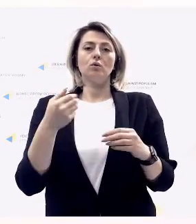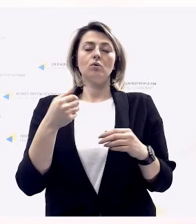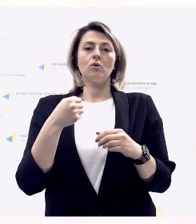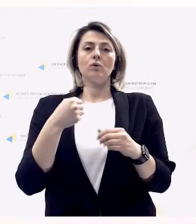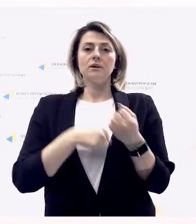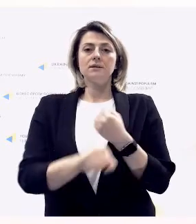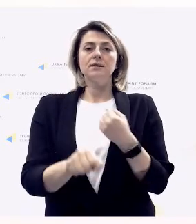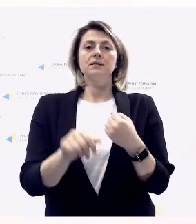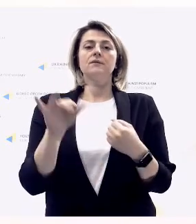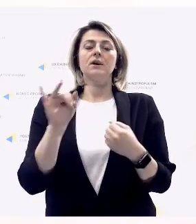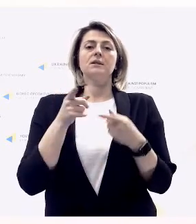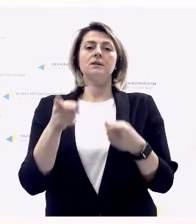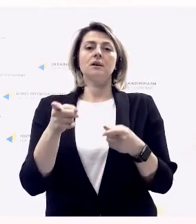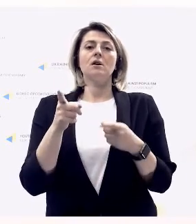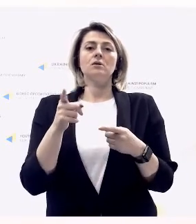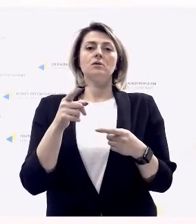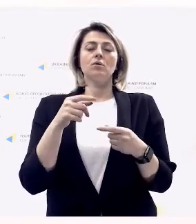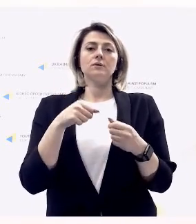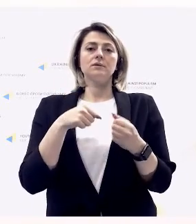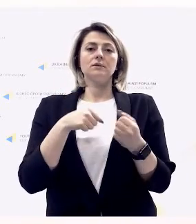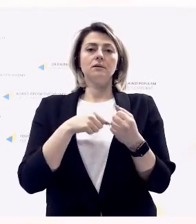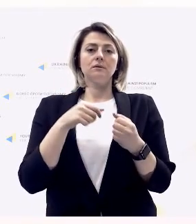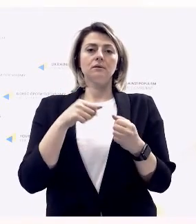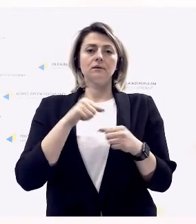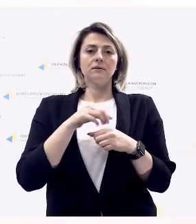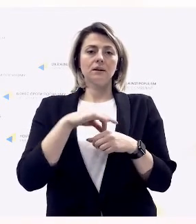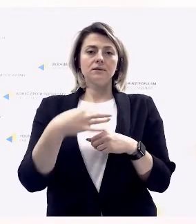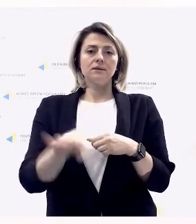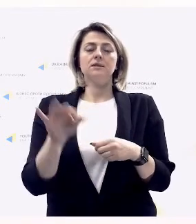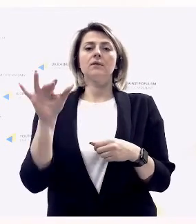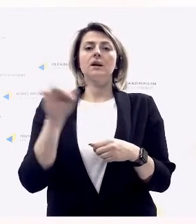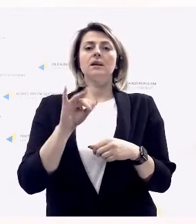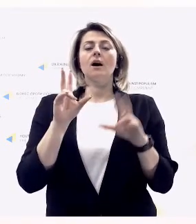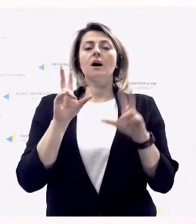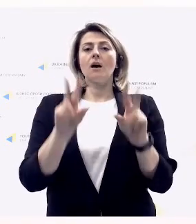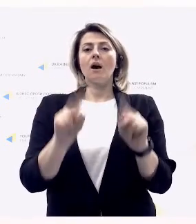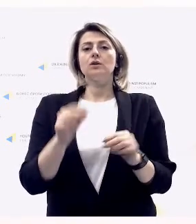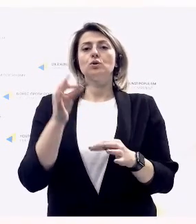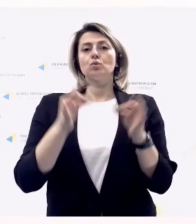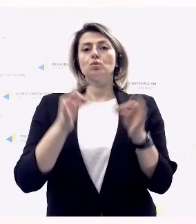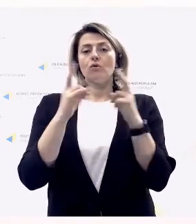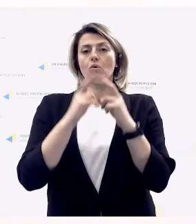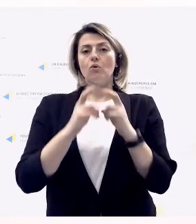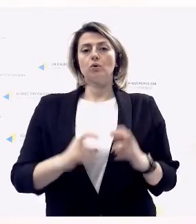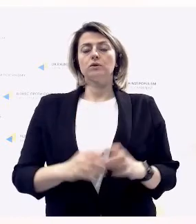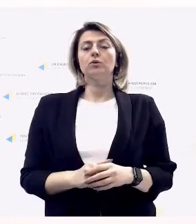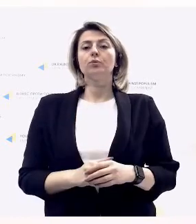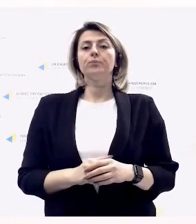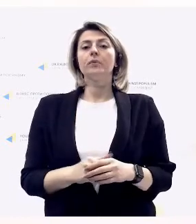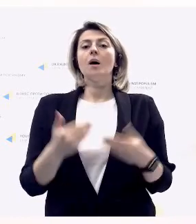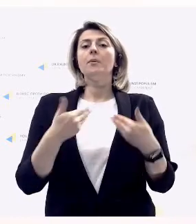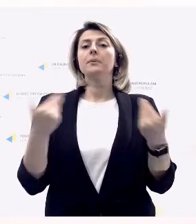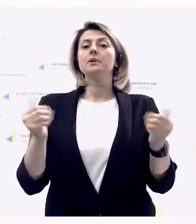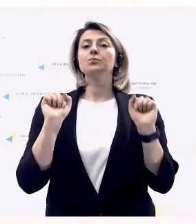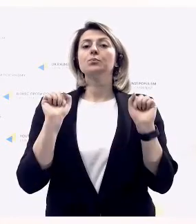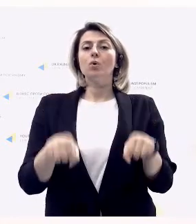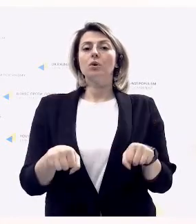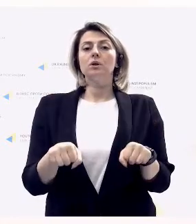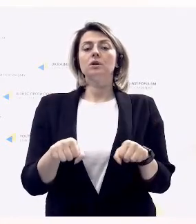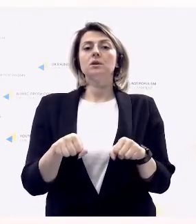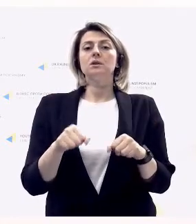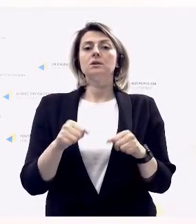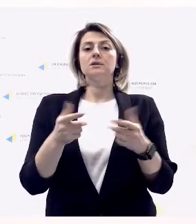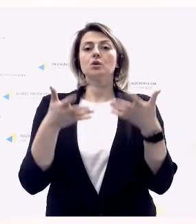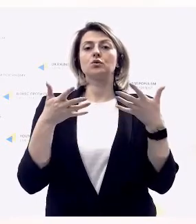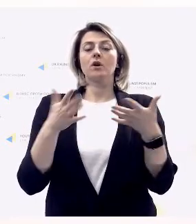і порушень гарантій справедливого судового розгляду. Зокрема, ми змогли з'ясувати